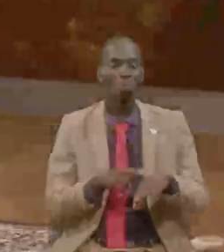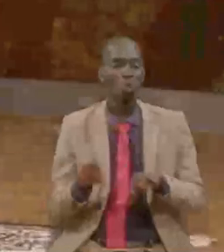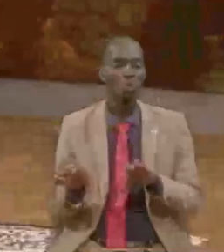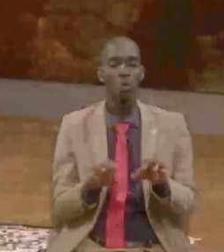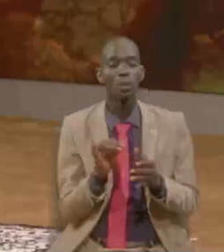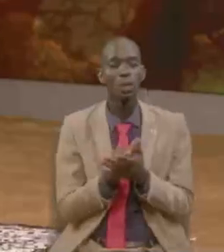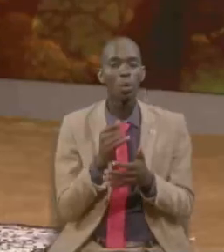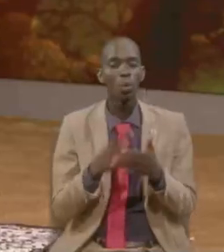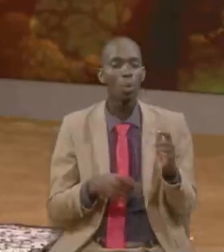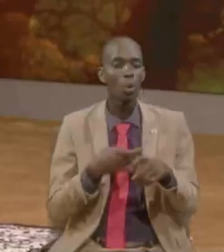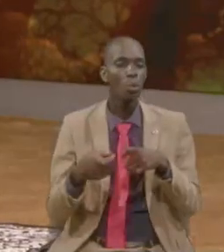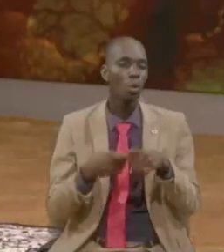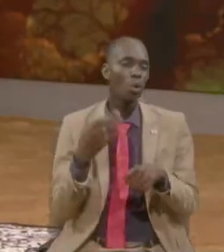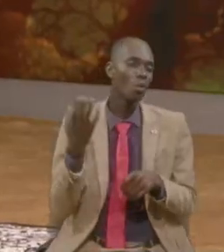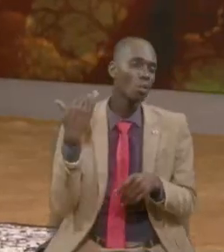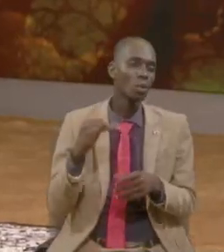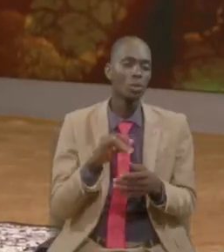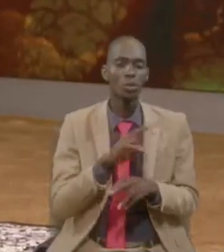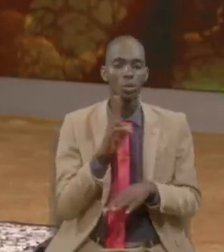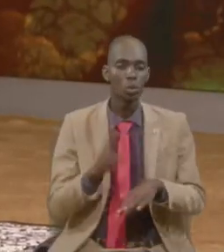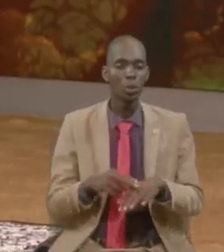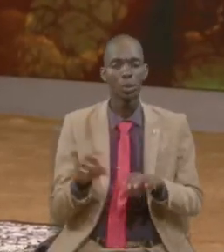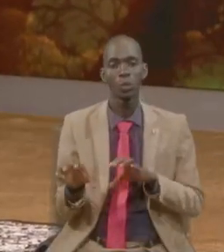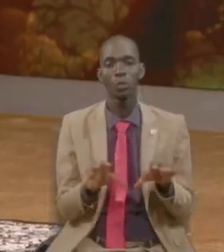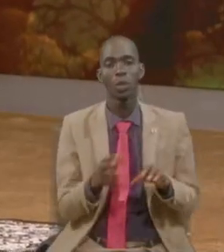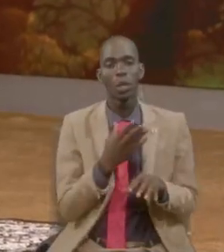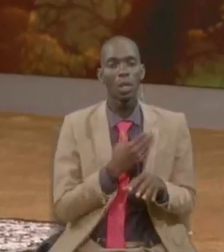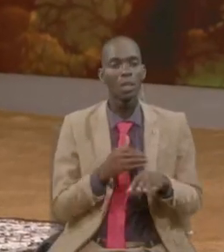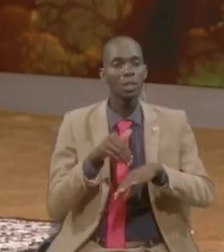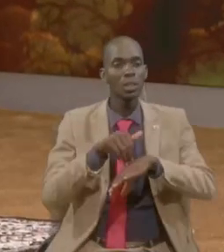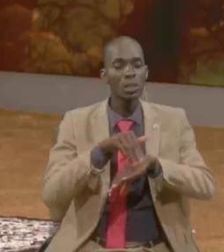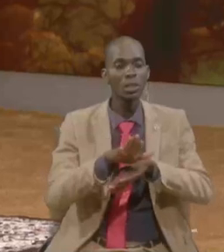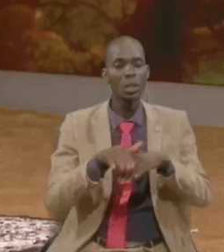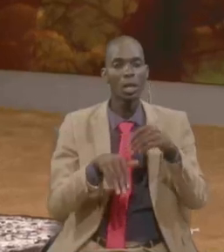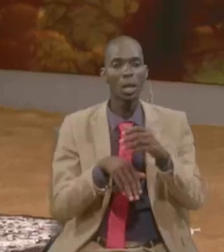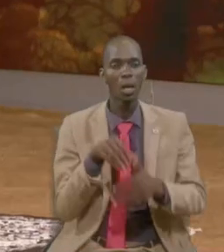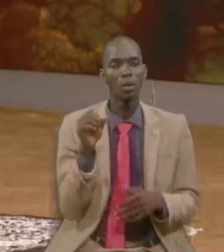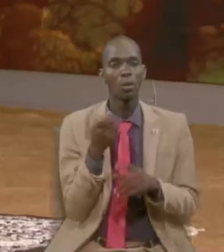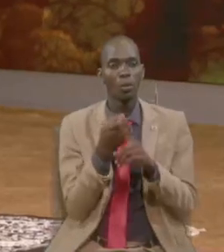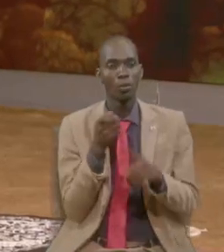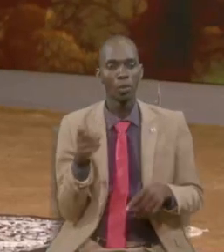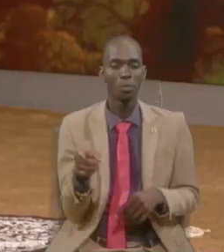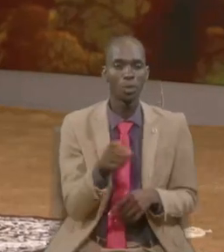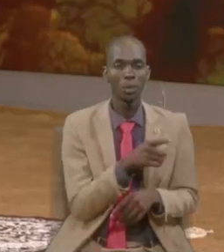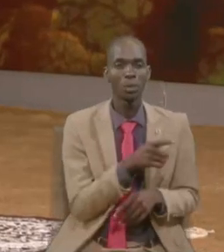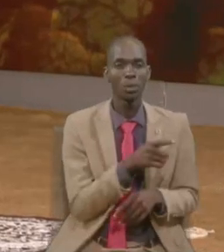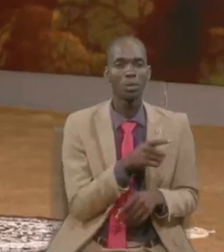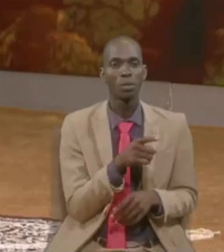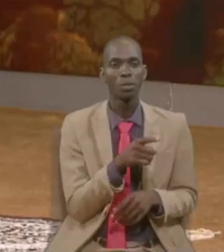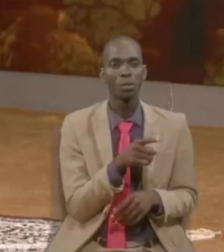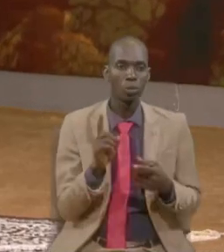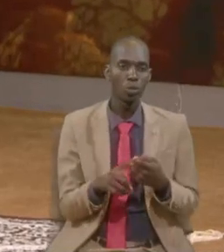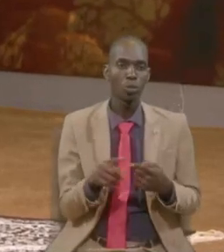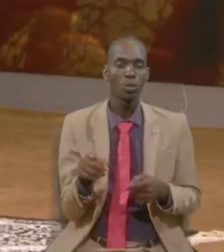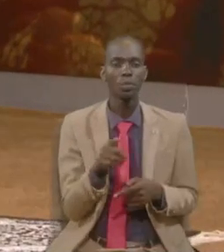les persécuteurs d'alors et de ce jour, c'est ce qu'ils font. Et ils ont envoyé auprès